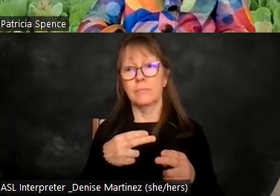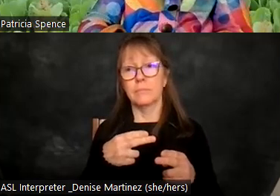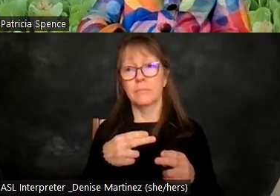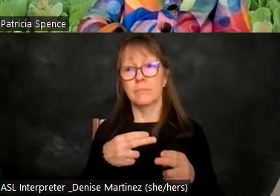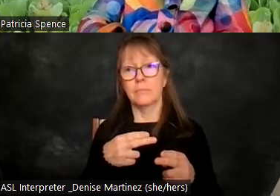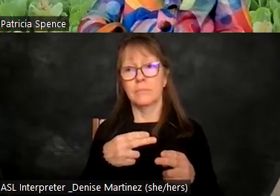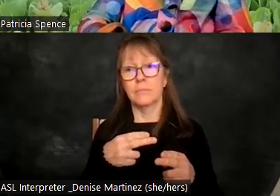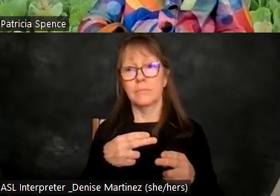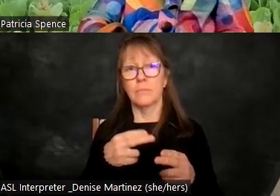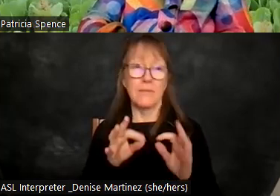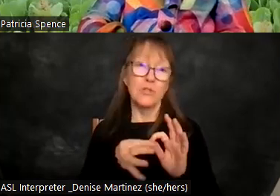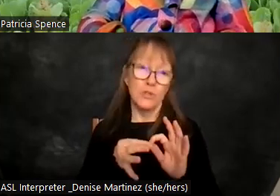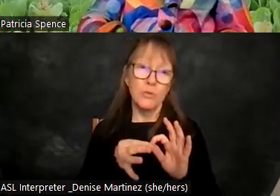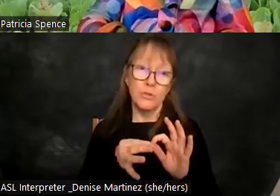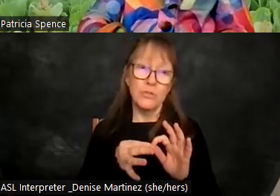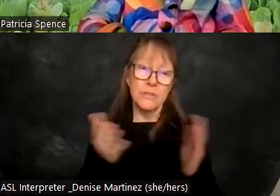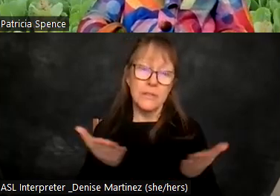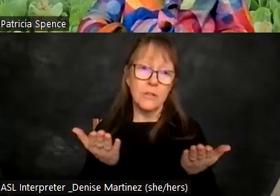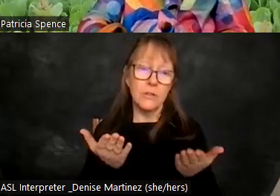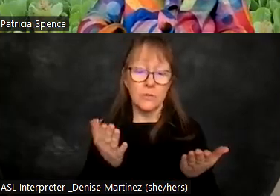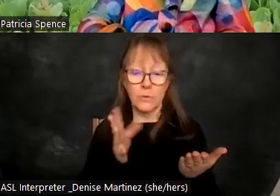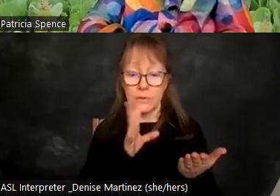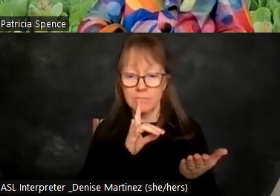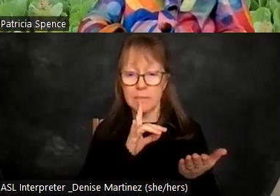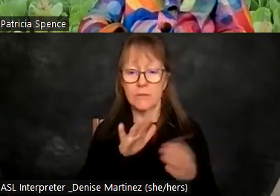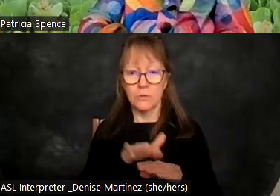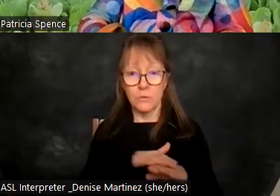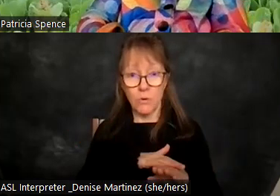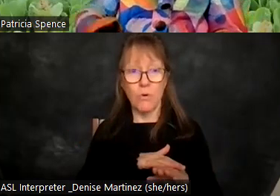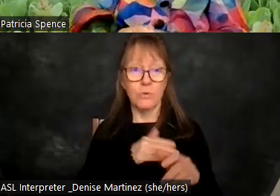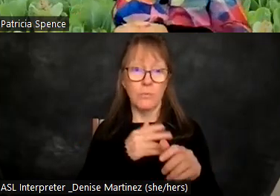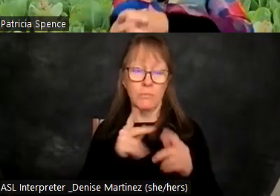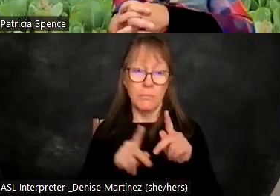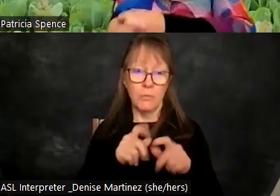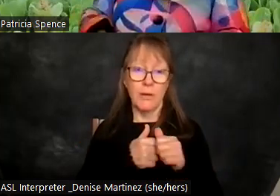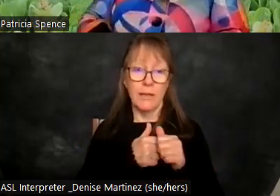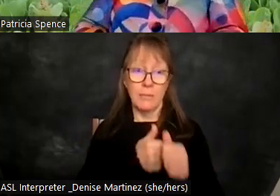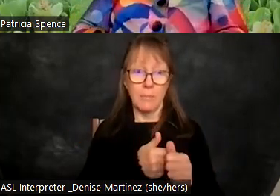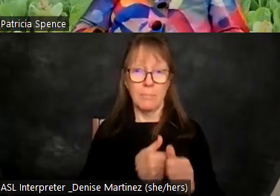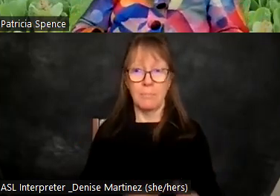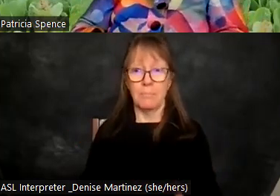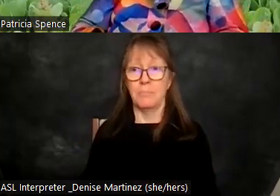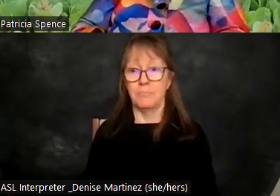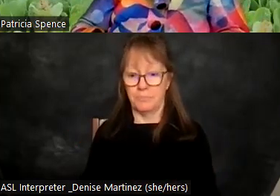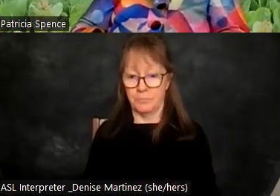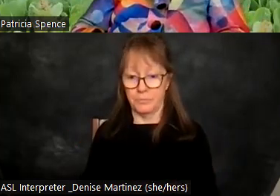interpréter, so we need to speak slowly so that they're able donc to- parler là, pour interpréter la capable d'interpréter pour.